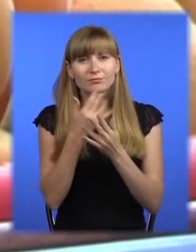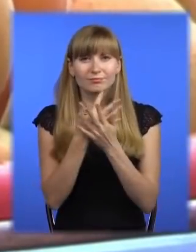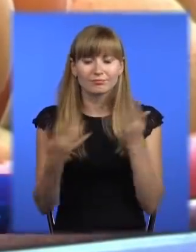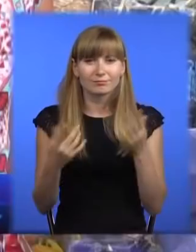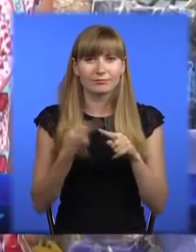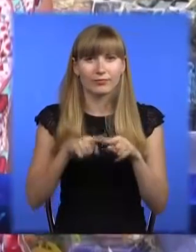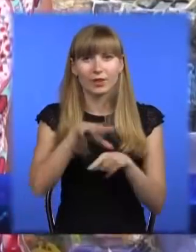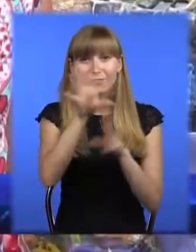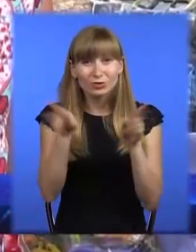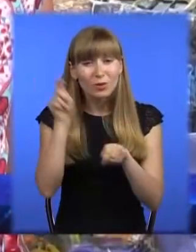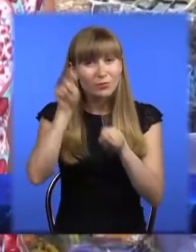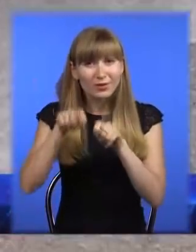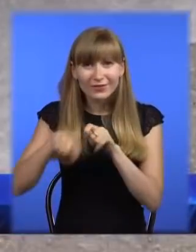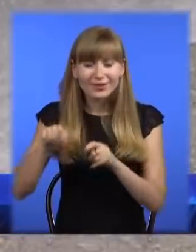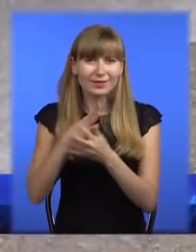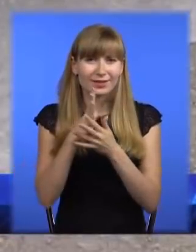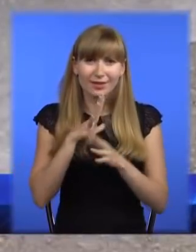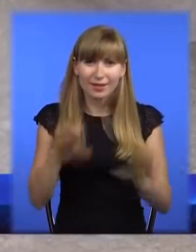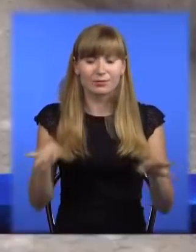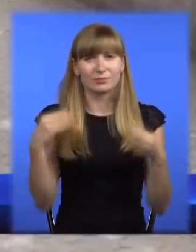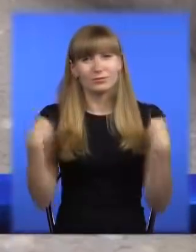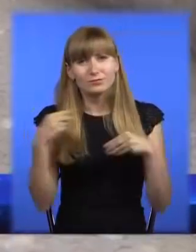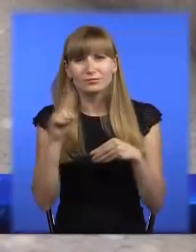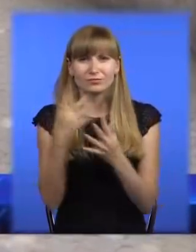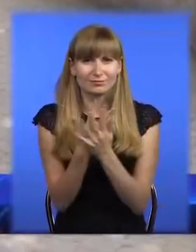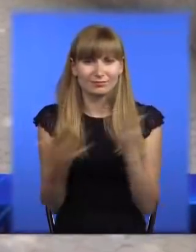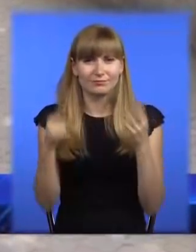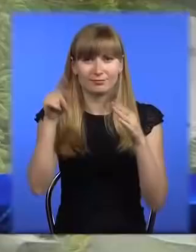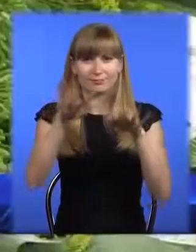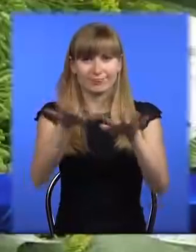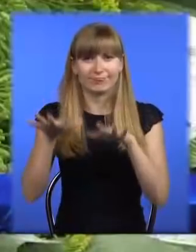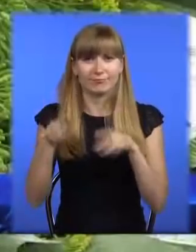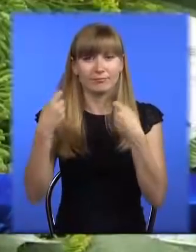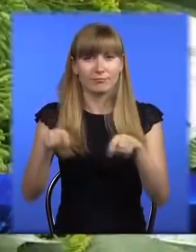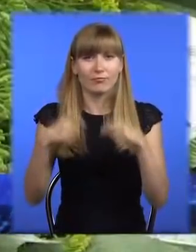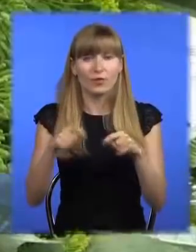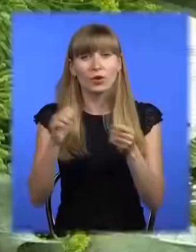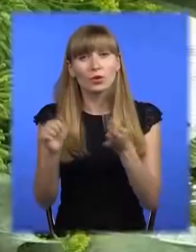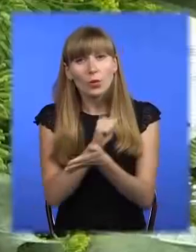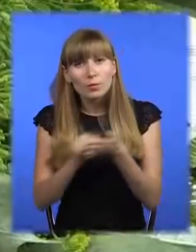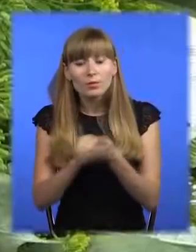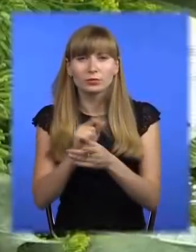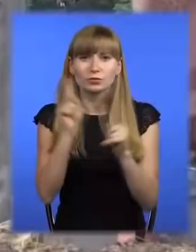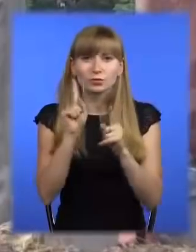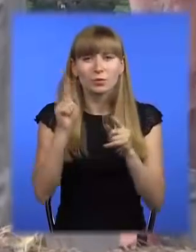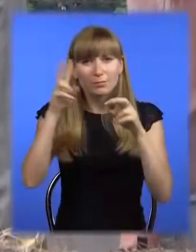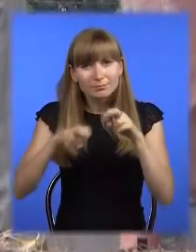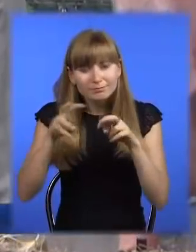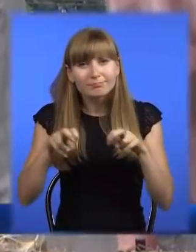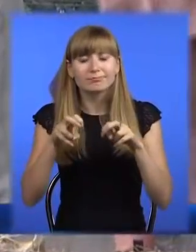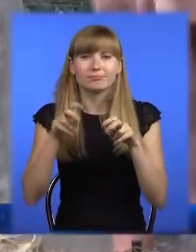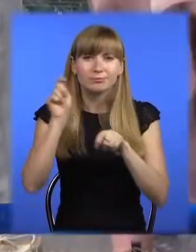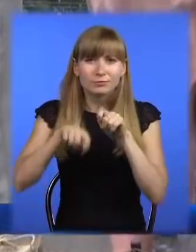Продукти харчування невідомого походження та всілякий крам. Цим наповнений стихійний ринок, на якому торгують без жодних документів та